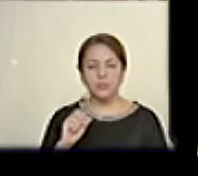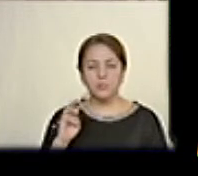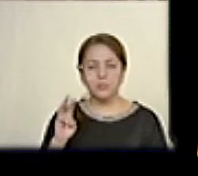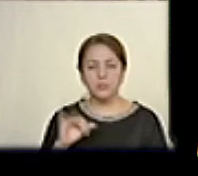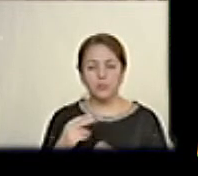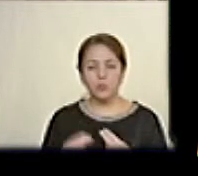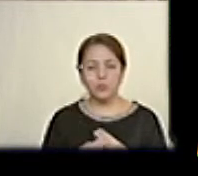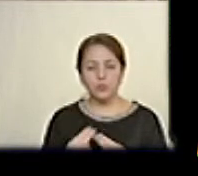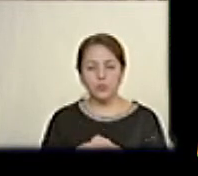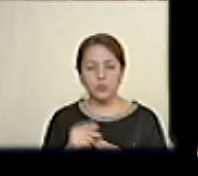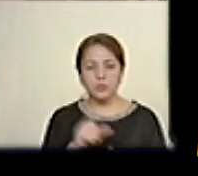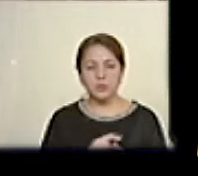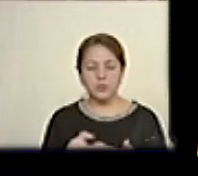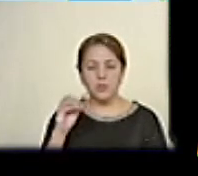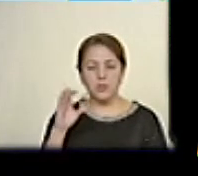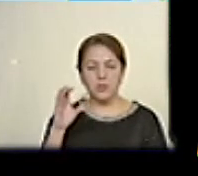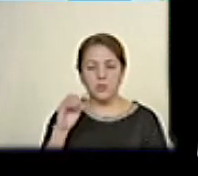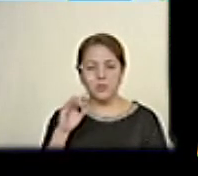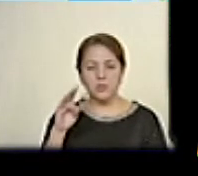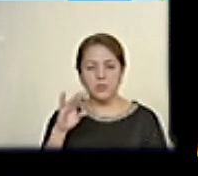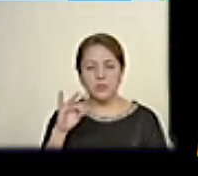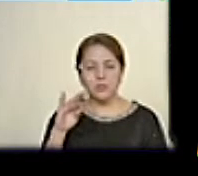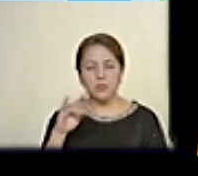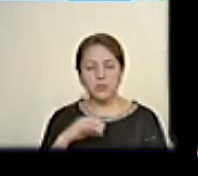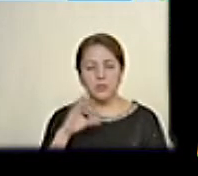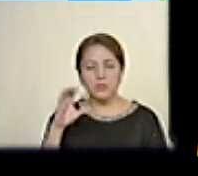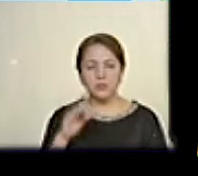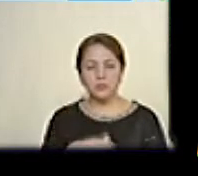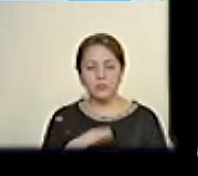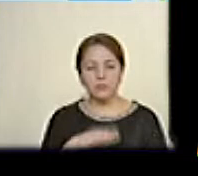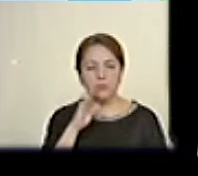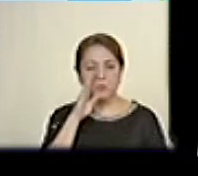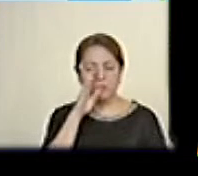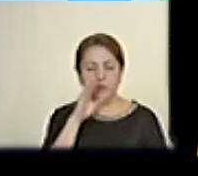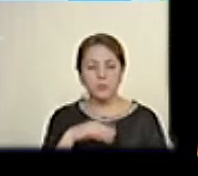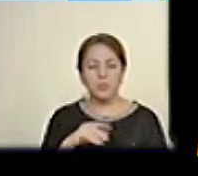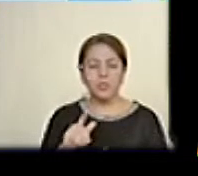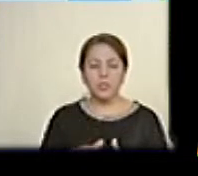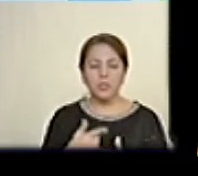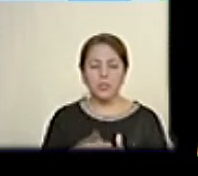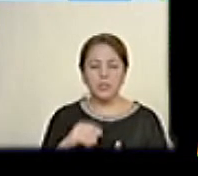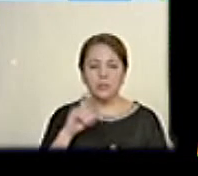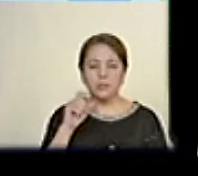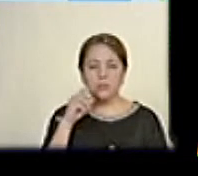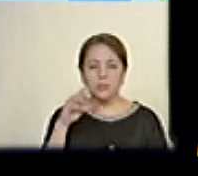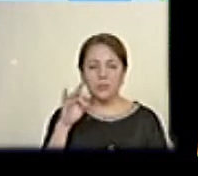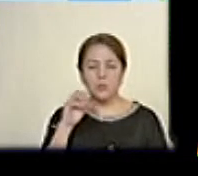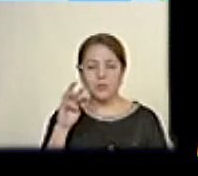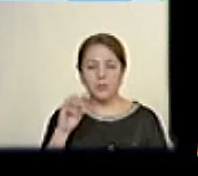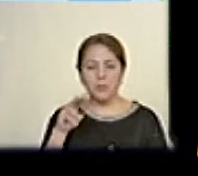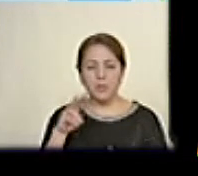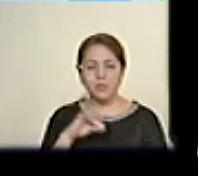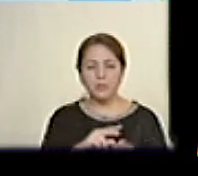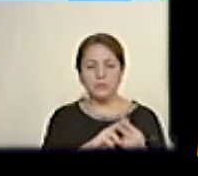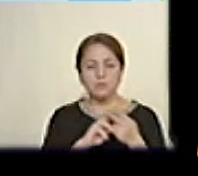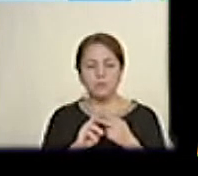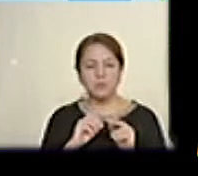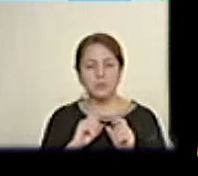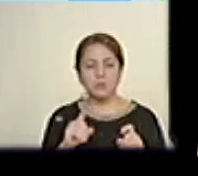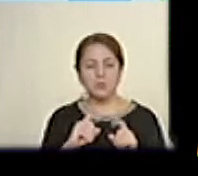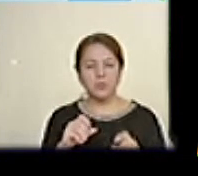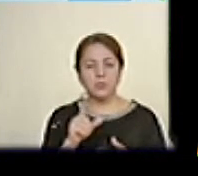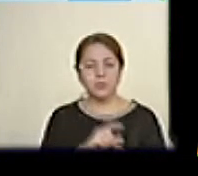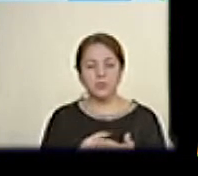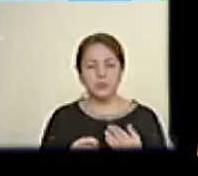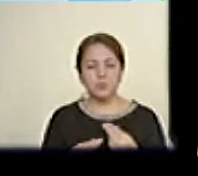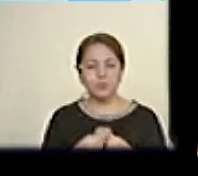стихотворение Сергея Александровича Есенина «С добрым утром» или «Задремали звезды золотые»? Стихотворение